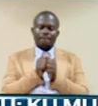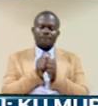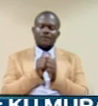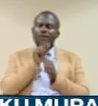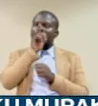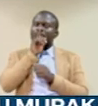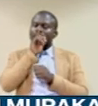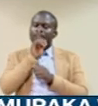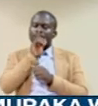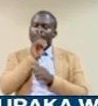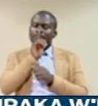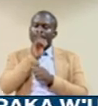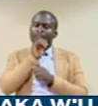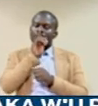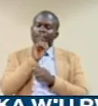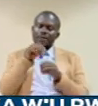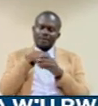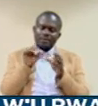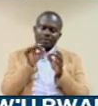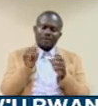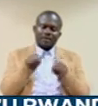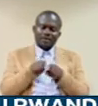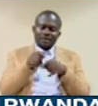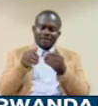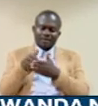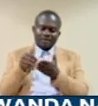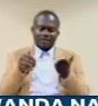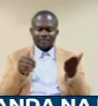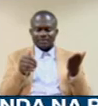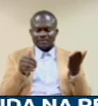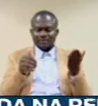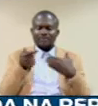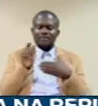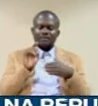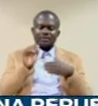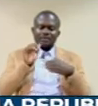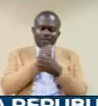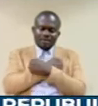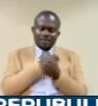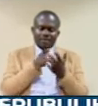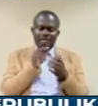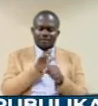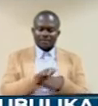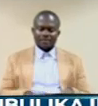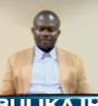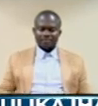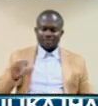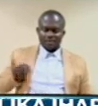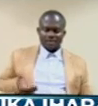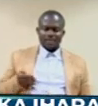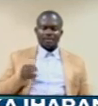nk'iy'amashaza yize nk'ubwo ngubwo akagira utubaga tworoshye nk'utwo ngutwo utwo nitwo bakunda guhaha cyane. Madamu ni ufite